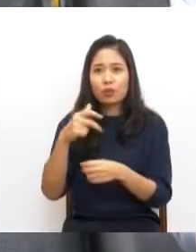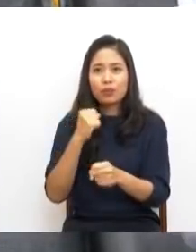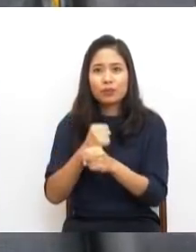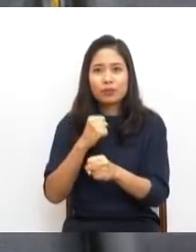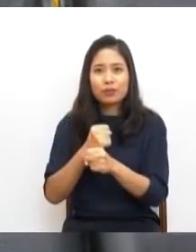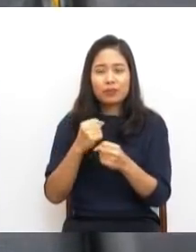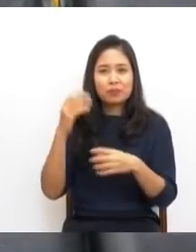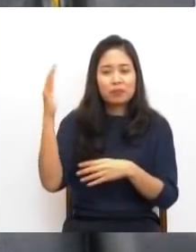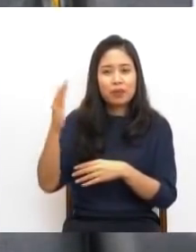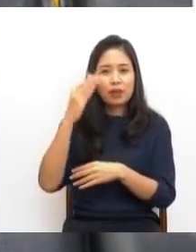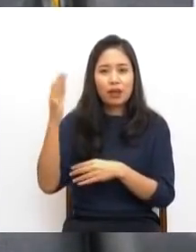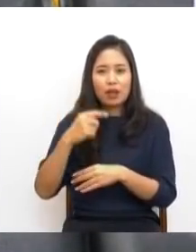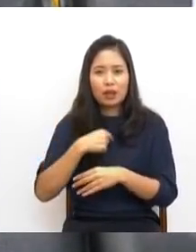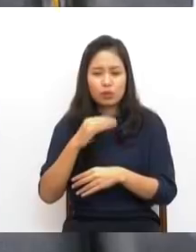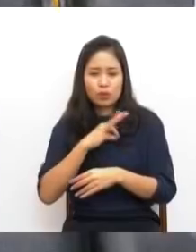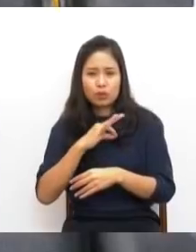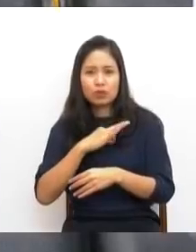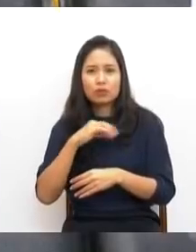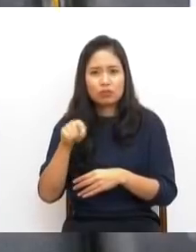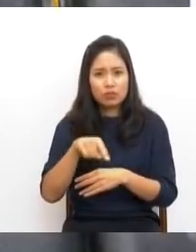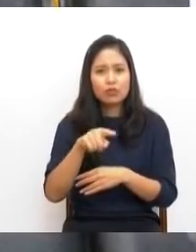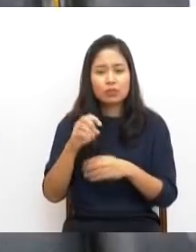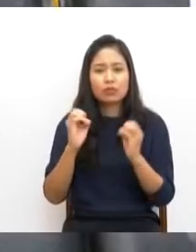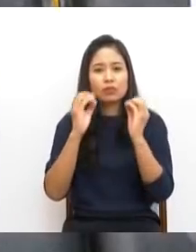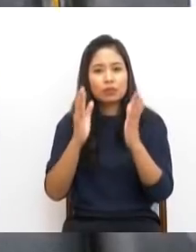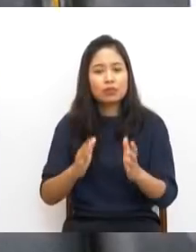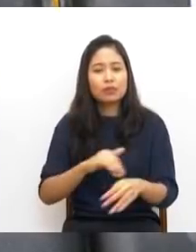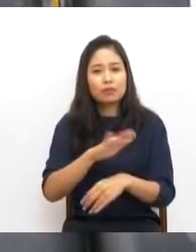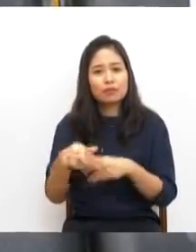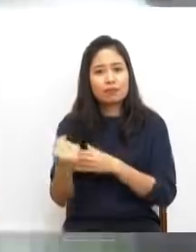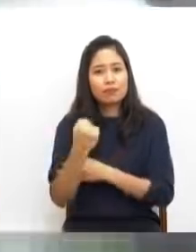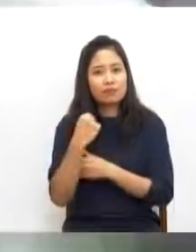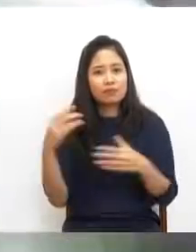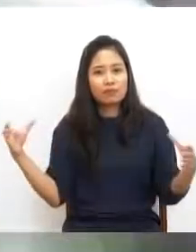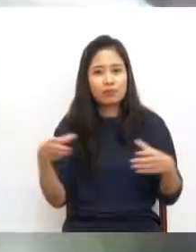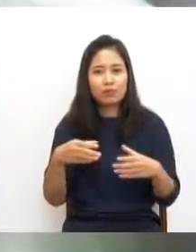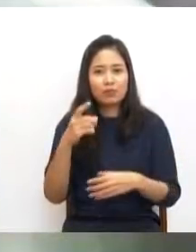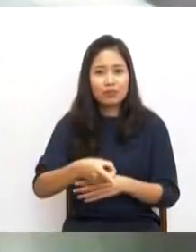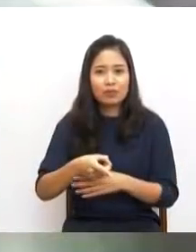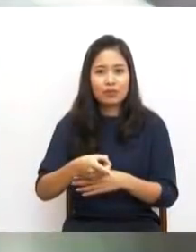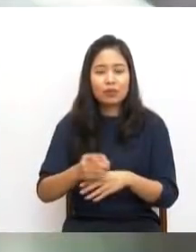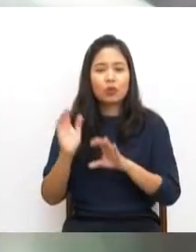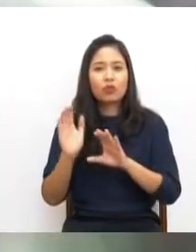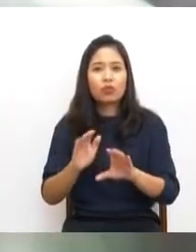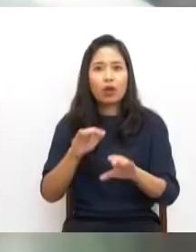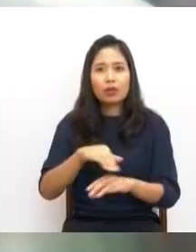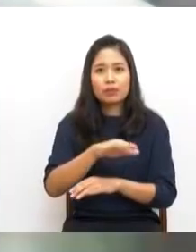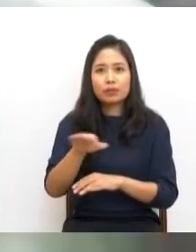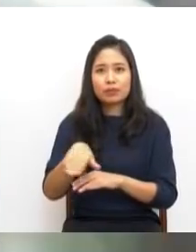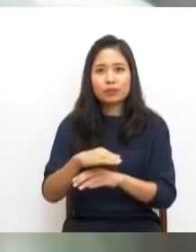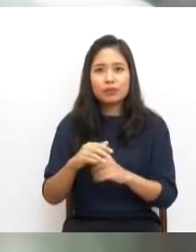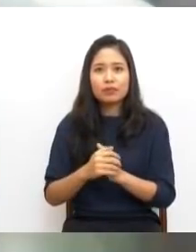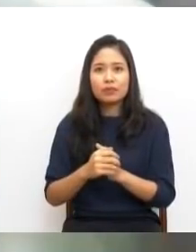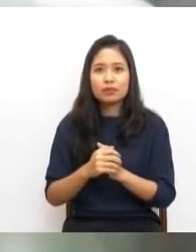เป็นบรรยากาศที่ทำให้เรารู้สึกตื่นเต้นไปพร้อมคุณครูด้วยกิจกรรมก็สนุกมากในวันนั้นค่ะ ถือว่าถ้าฟังแล้วมันเป็นโครงการที่น่าสนใ